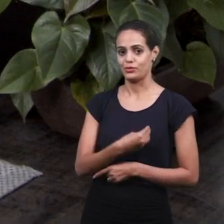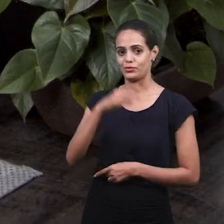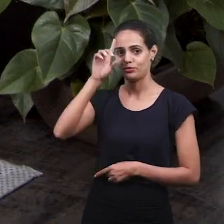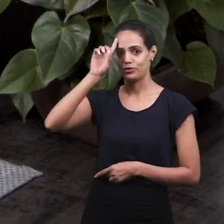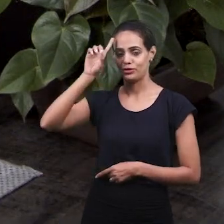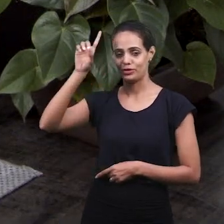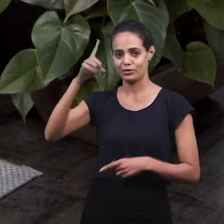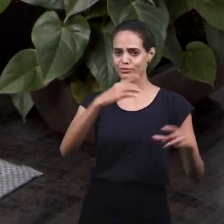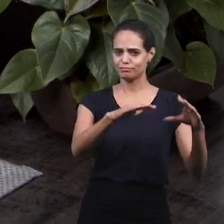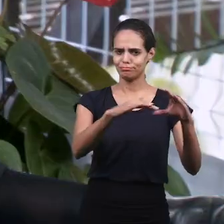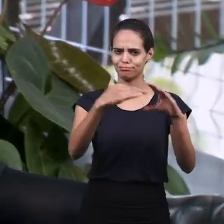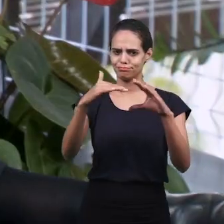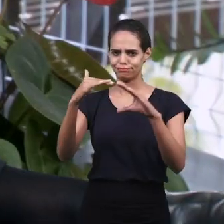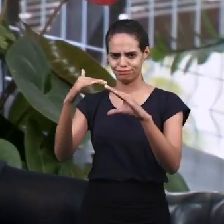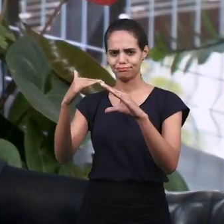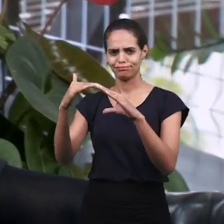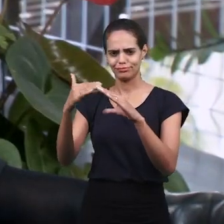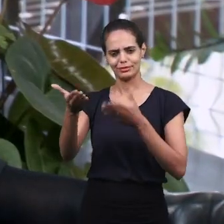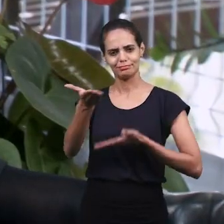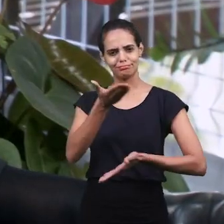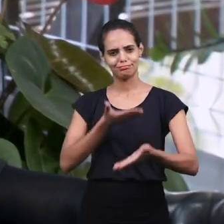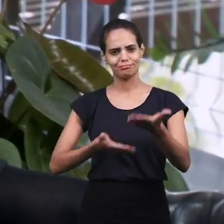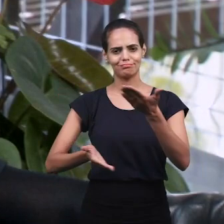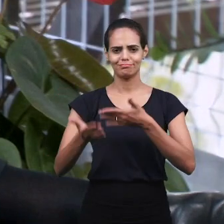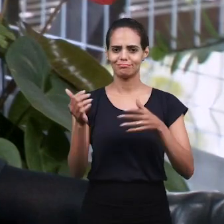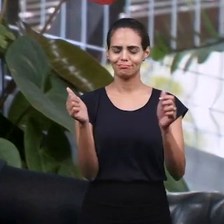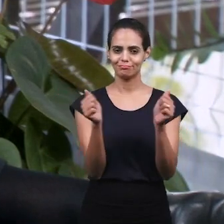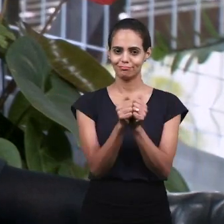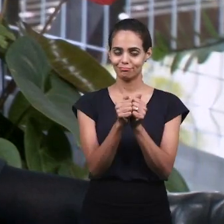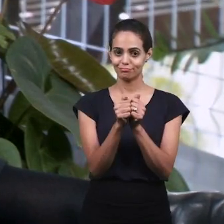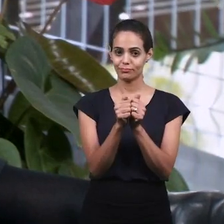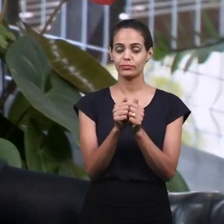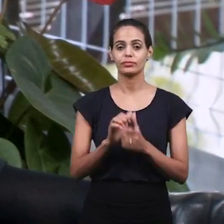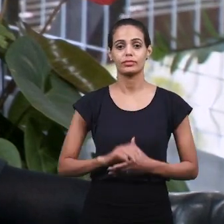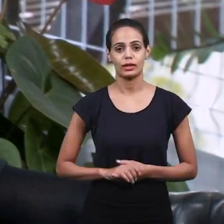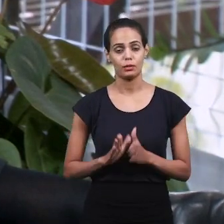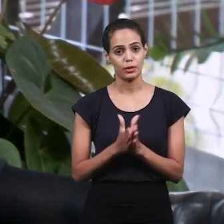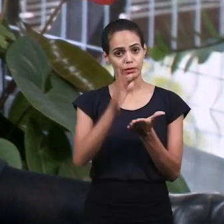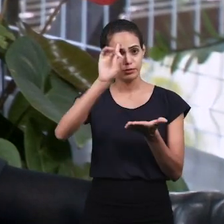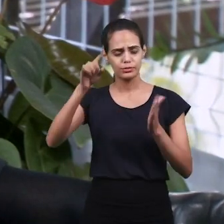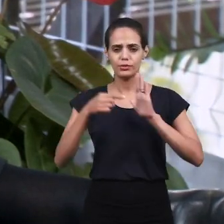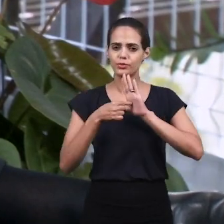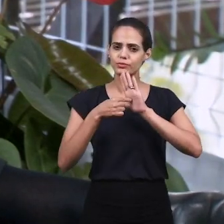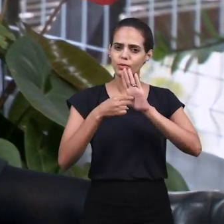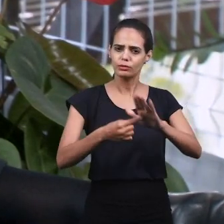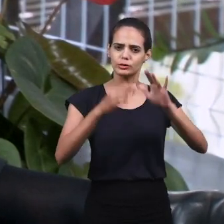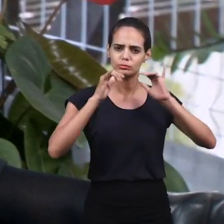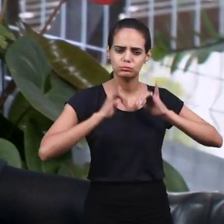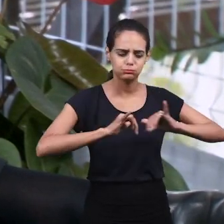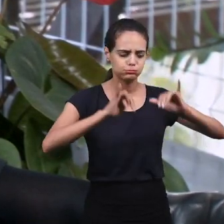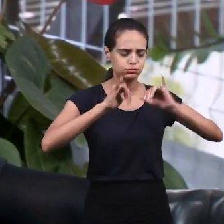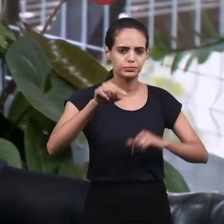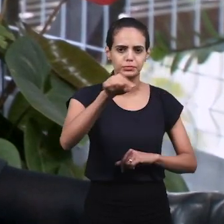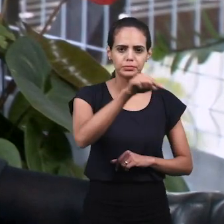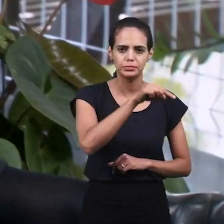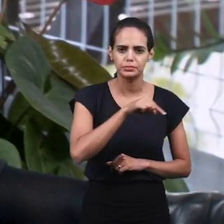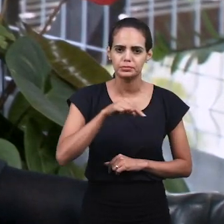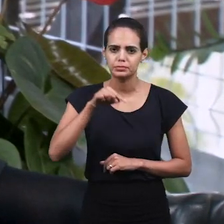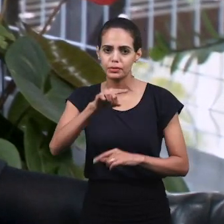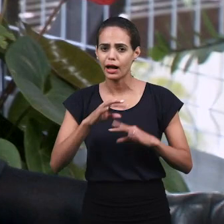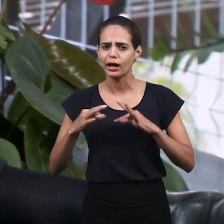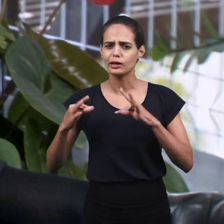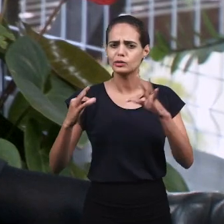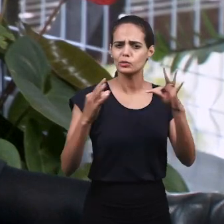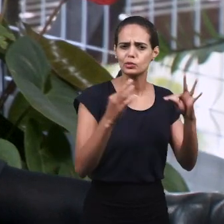participation. Interagissez avec nous. La parole de Dieu nous invite à aller dans tout le monde et prêcher l'Évangile à toute